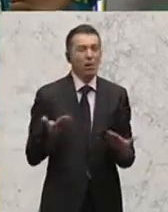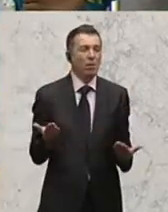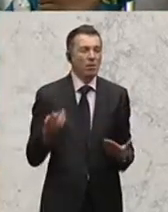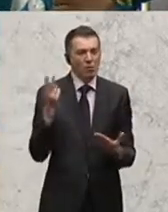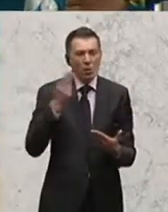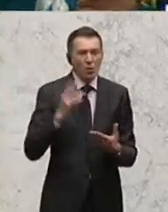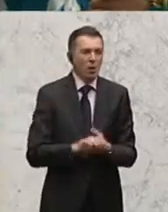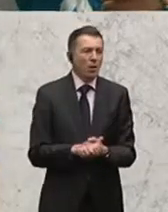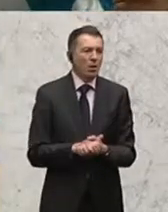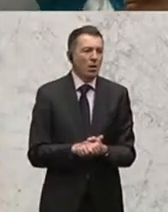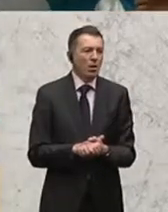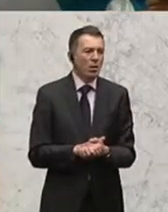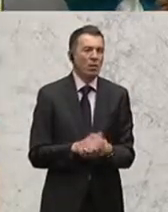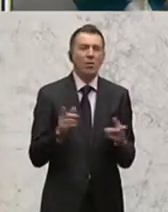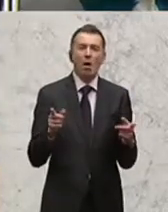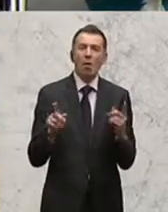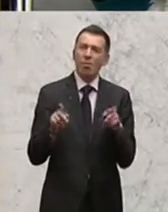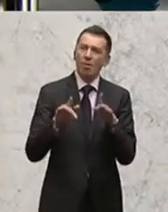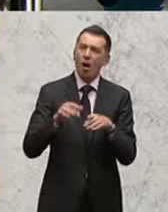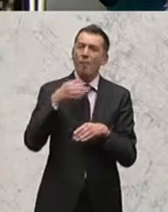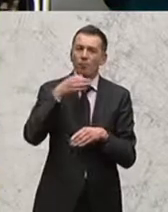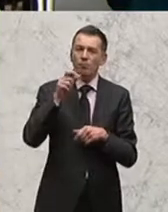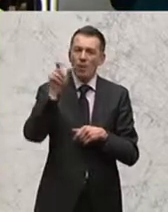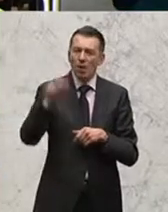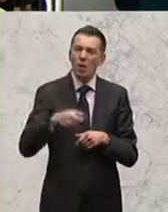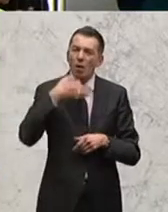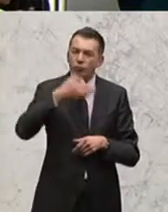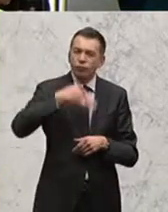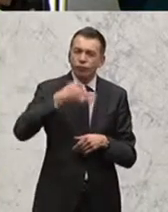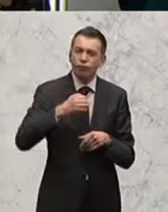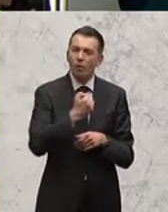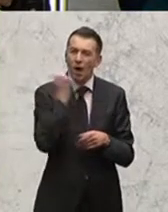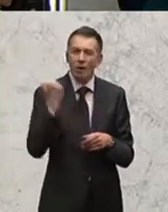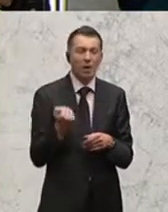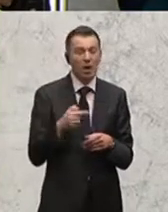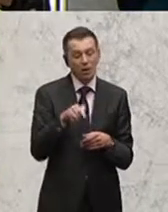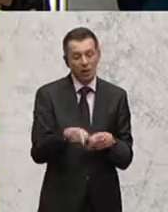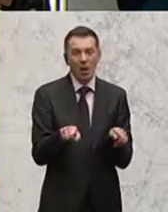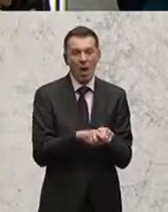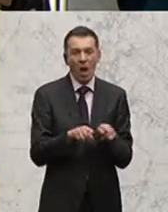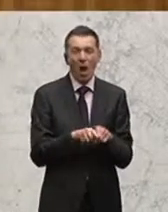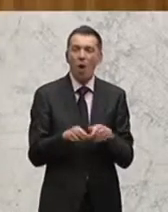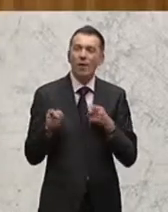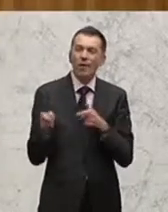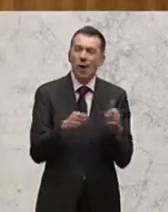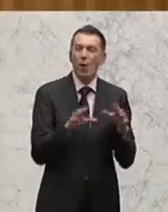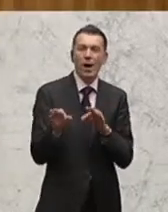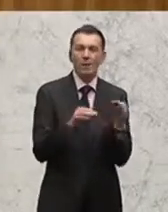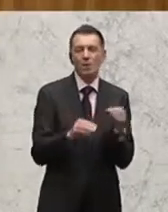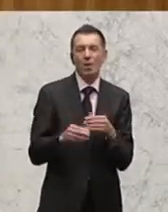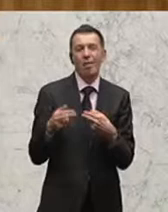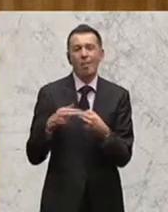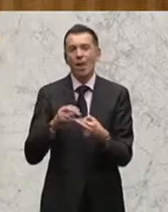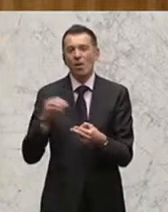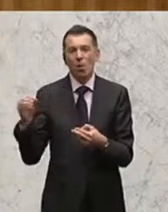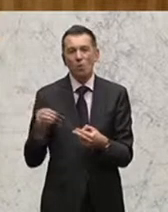mit radikalen Predigern konfrontiert sind, dass die dann sich auch für solche terroristischen Aktionen wie aktuell im Nahen Osten, im